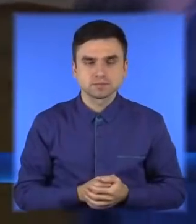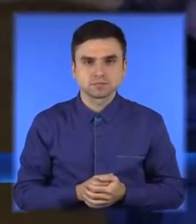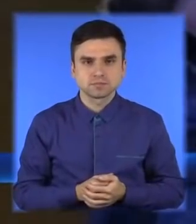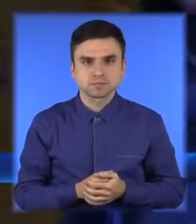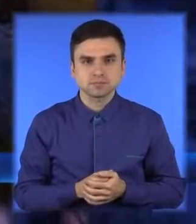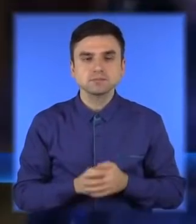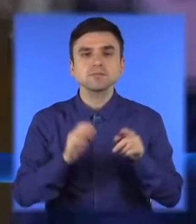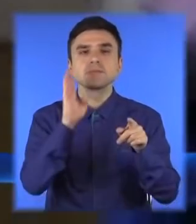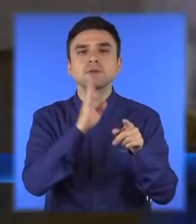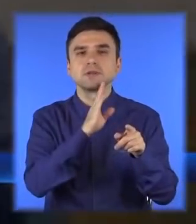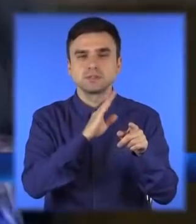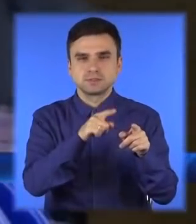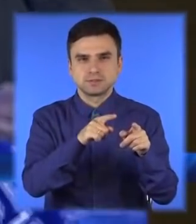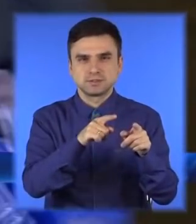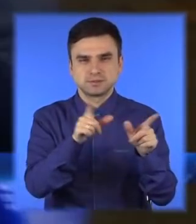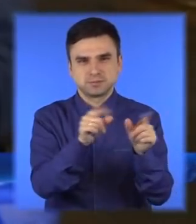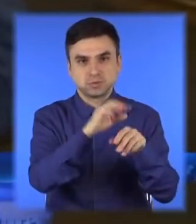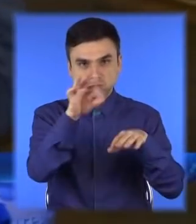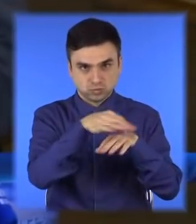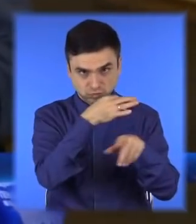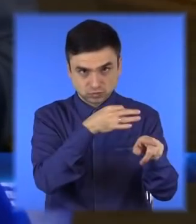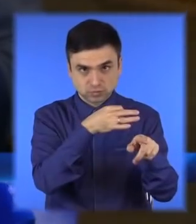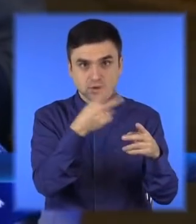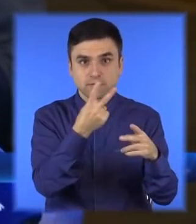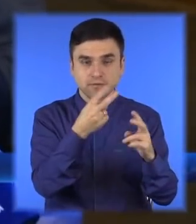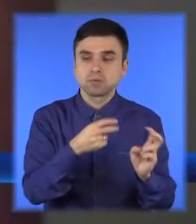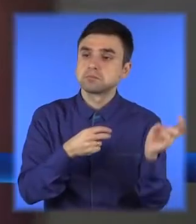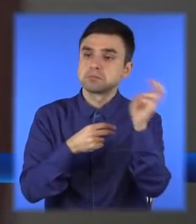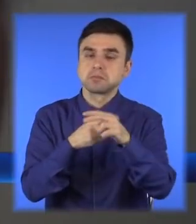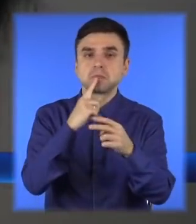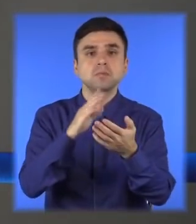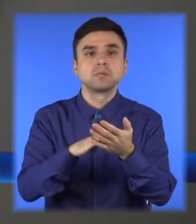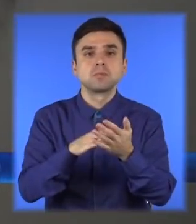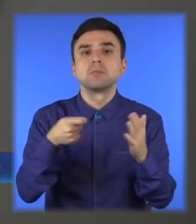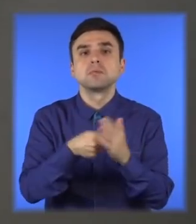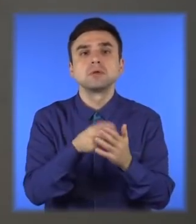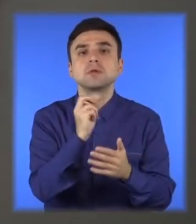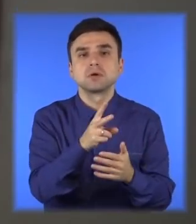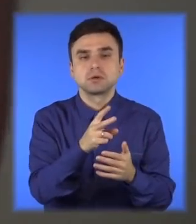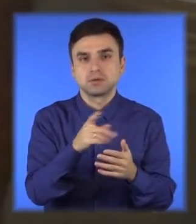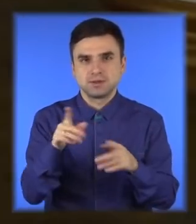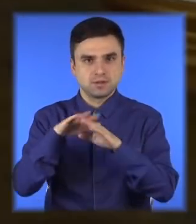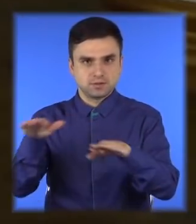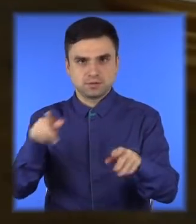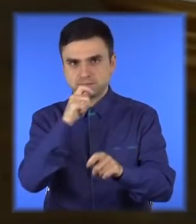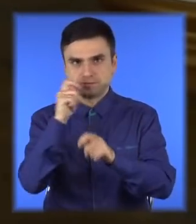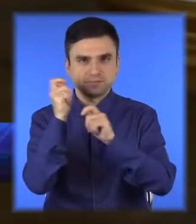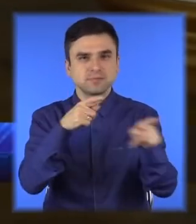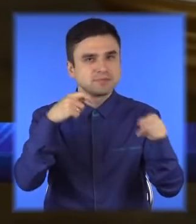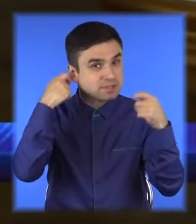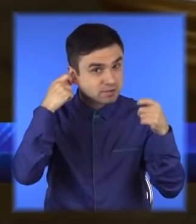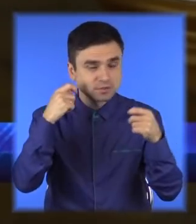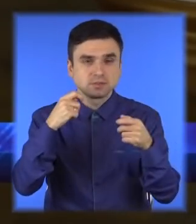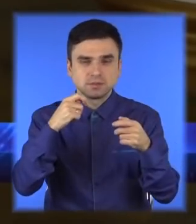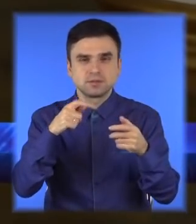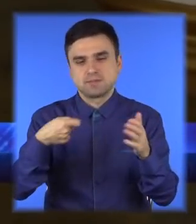з чоловіком отримали квитки на концерт у подарунок від своїх дітей. Кажуть, це доволі приємний сюрприз на день народження. У мене нет таких, щоб